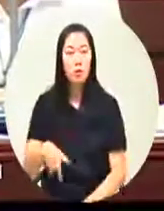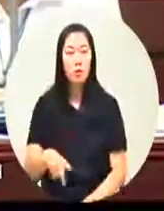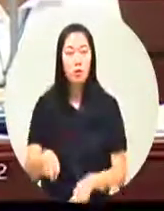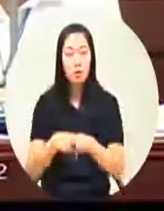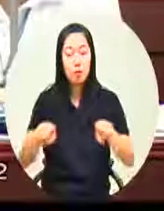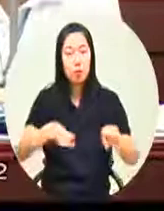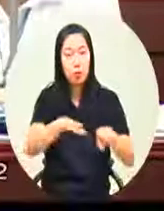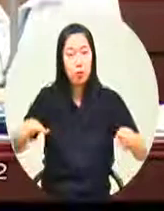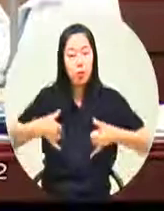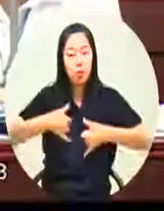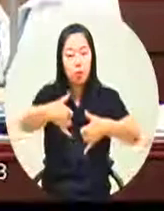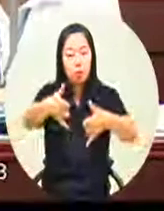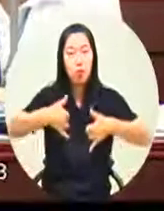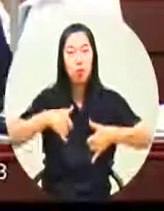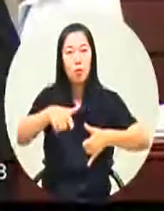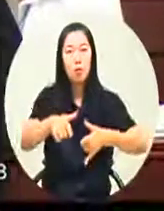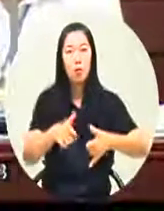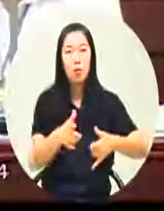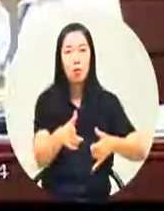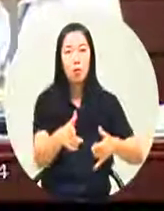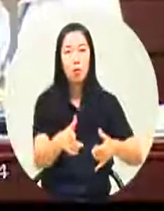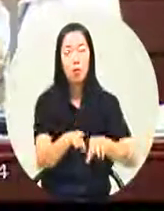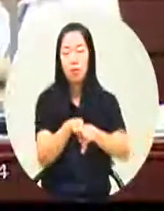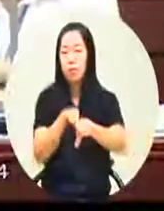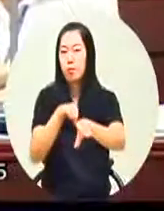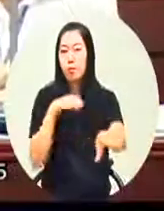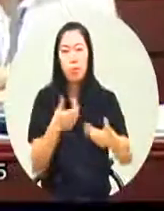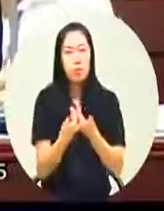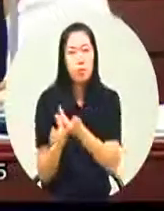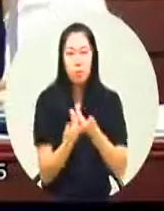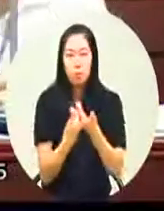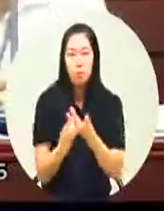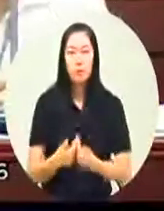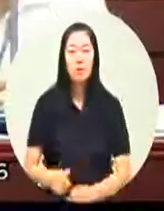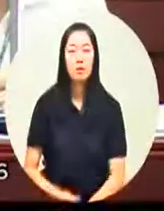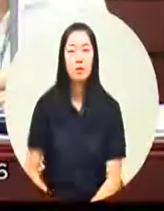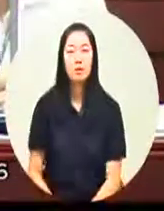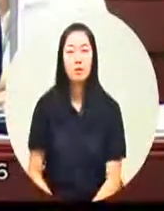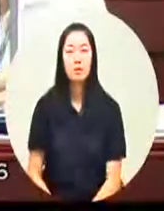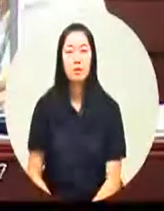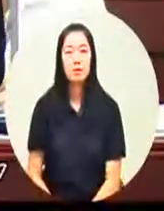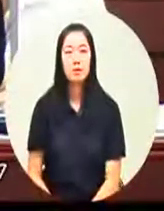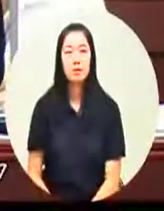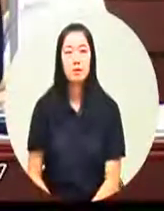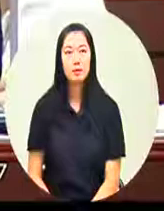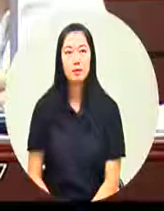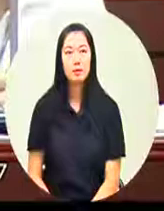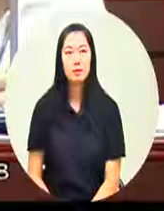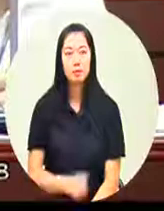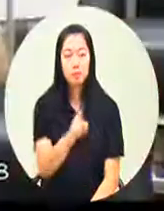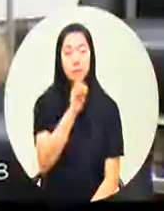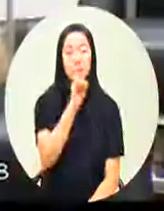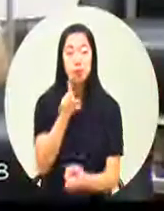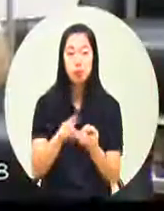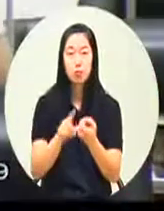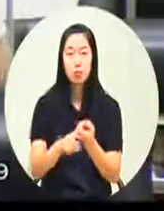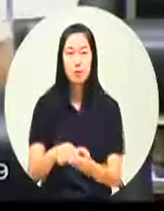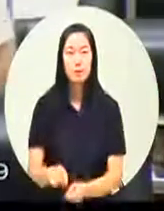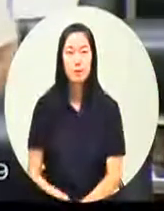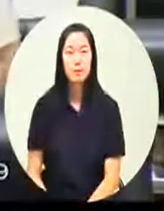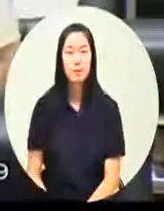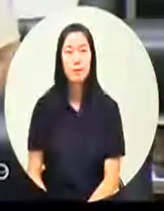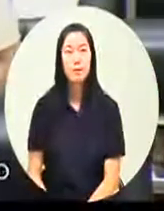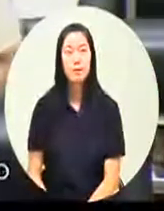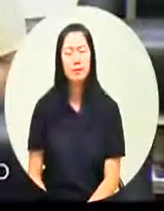面下来的地方，大中路那边也都是相当拥塞的一些路段。 局长，你都有讲到哈，你都有讲